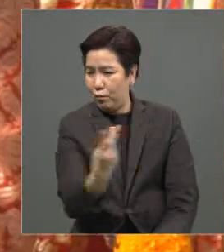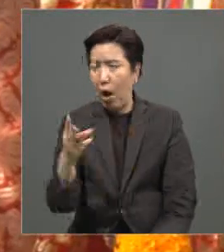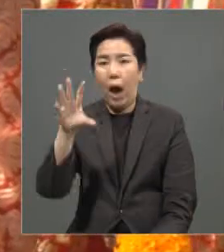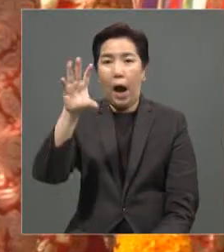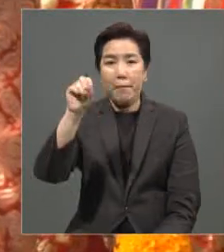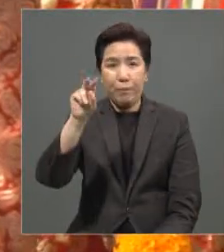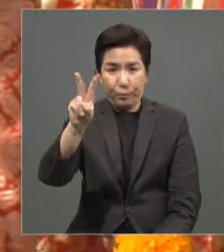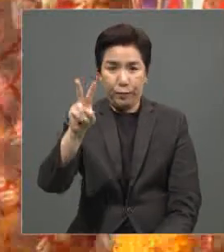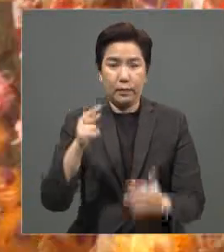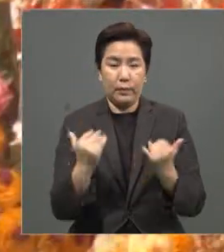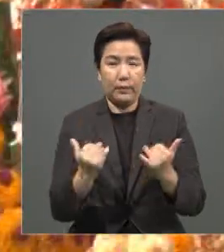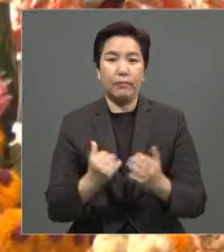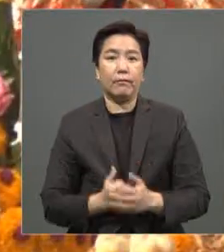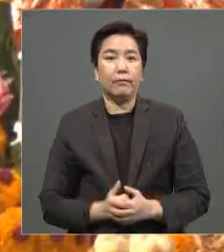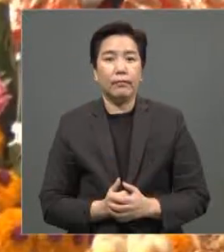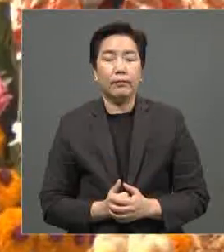ำ